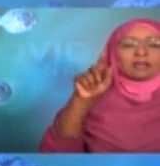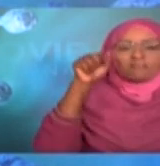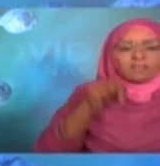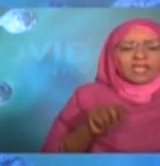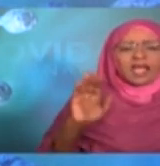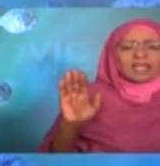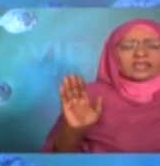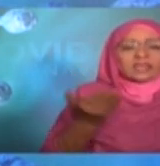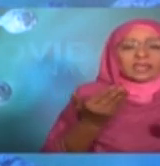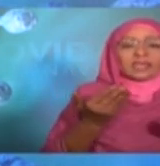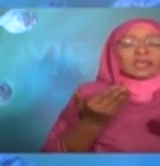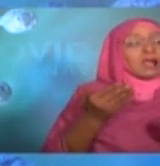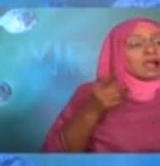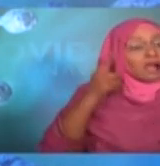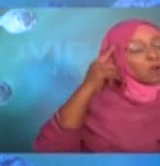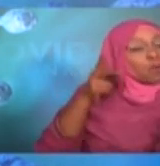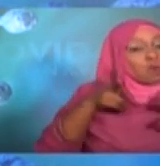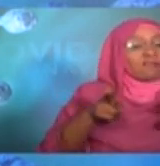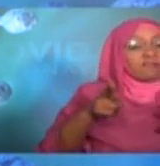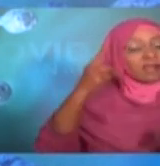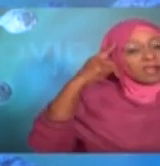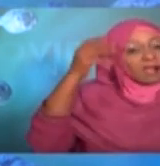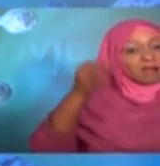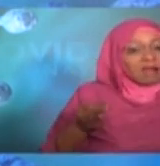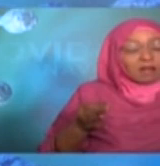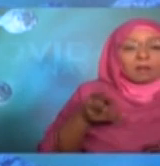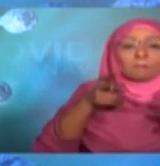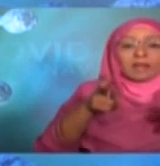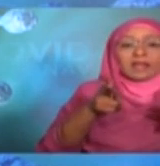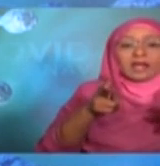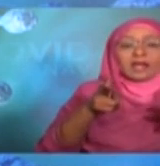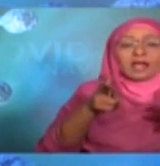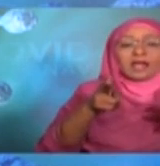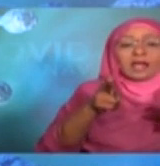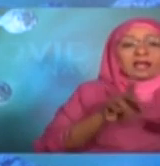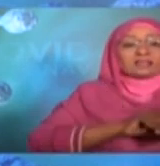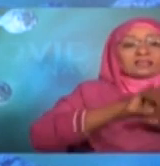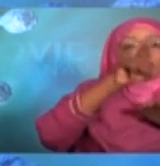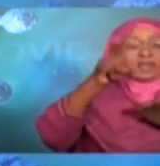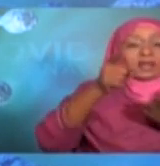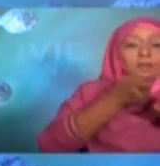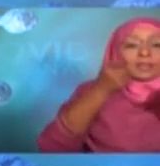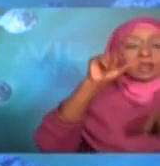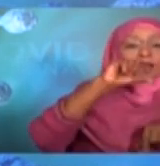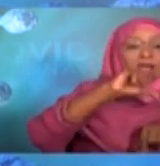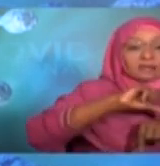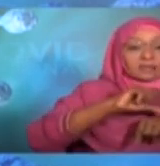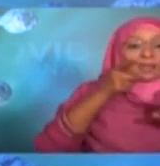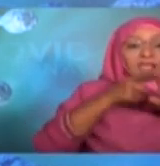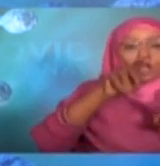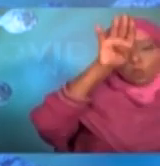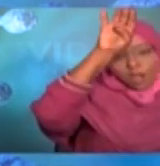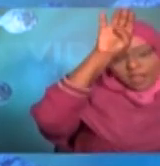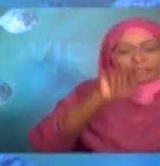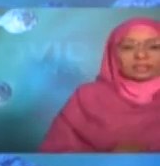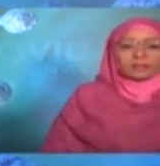تعليق لقرار منع السفر من العاصمة إلى الولايات، لأن ذلك يعتبر